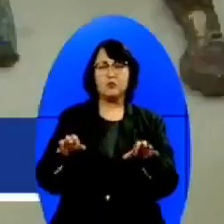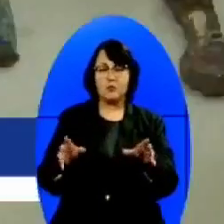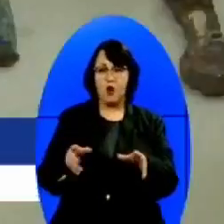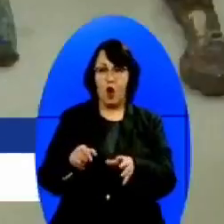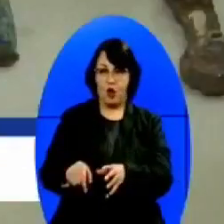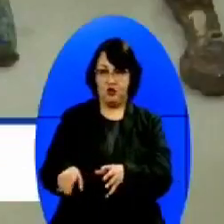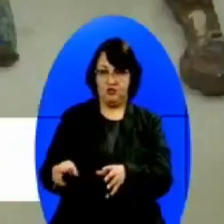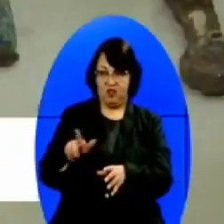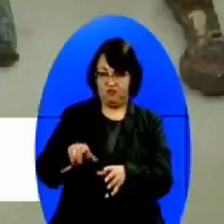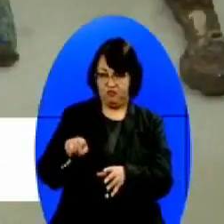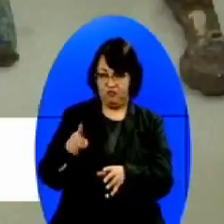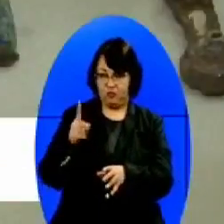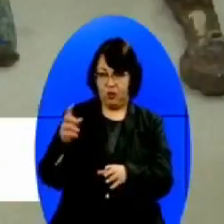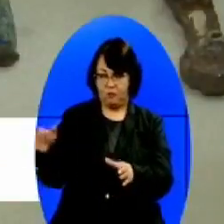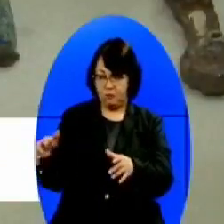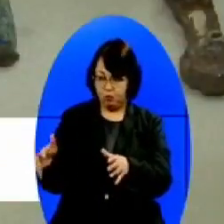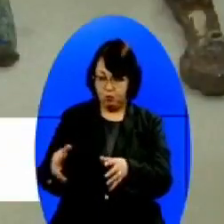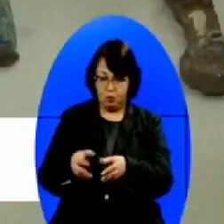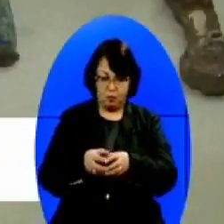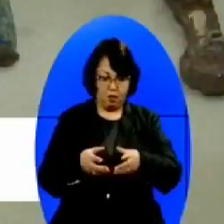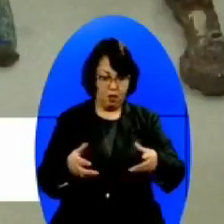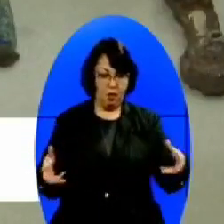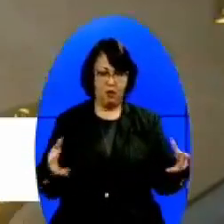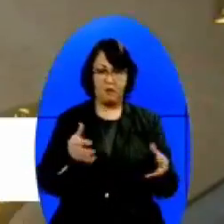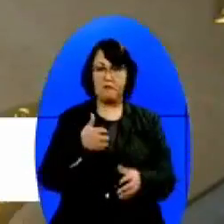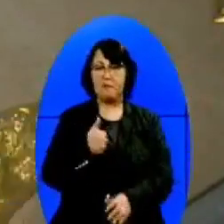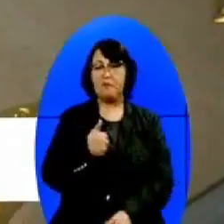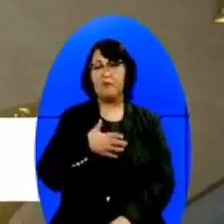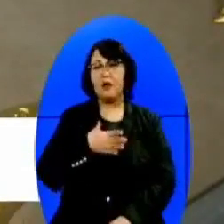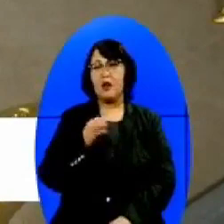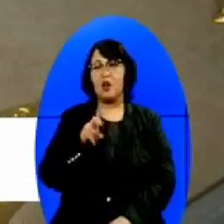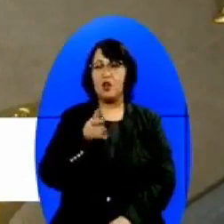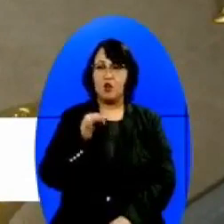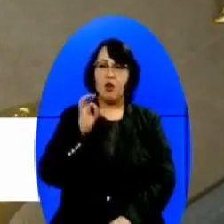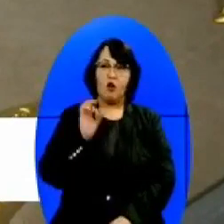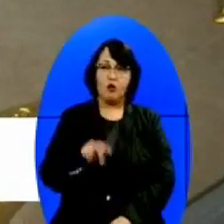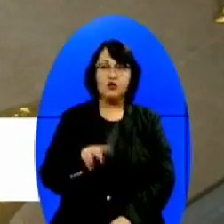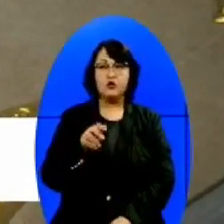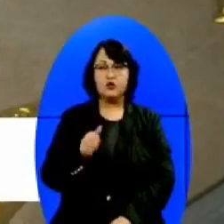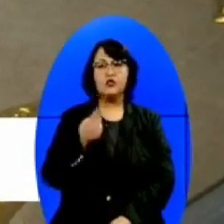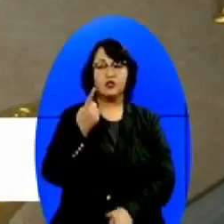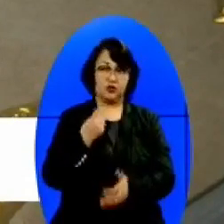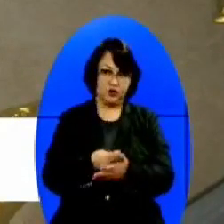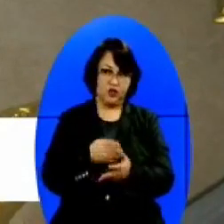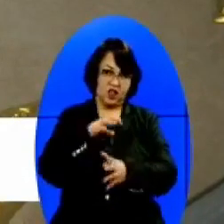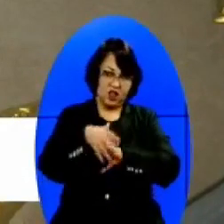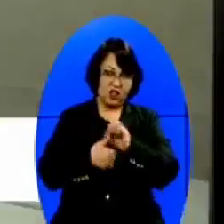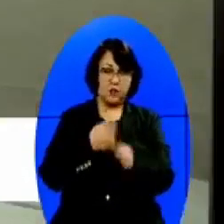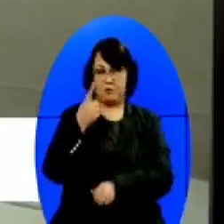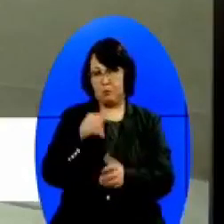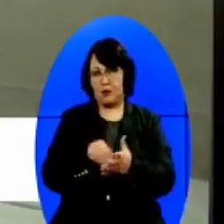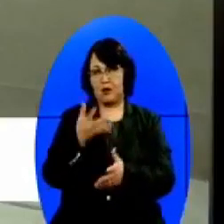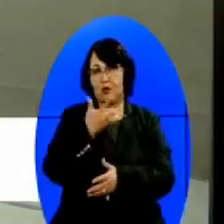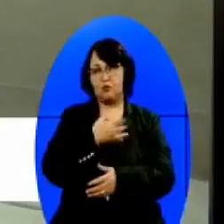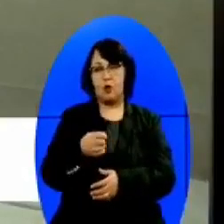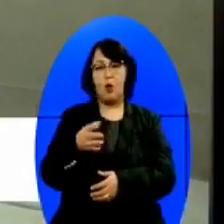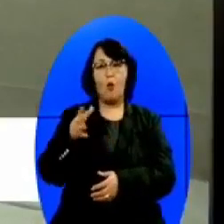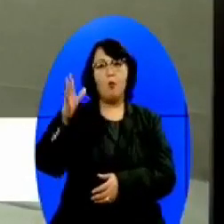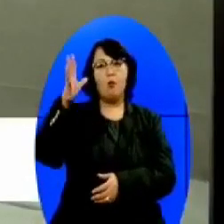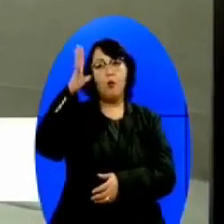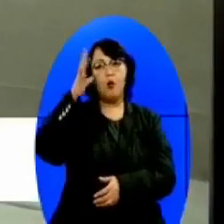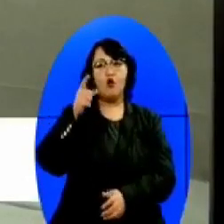байгаа. Энэ бол манай улсын археологчдын олж илрүүлсэн олдруудын нэгэн жишээ юм. Тухайлбал дэлхийд 1500 буган хөшөө